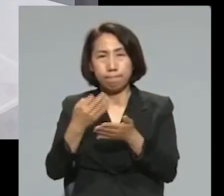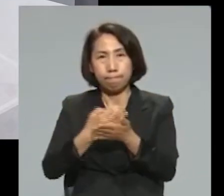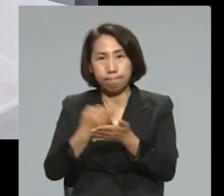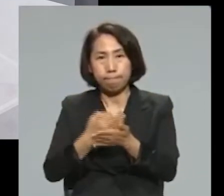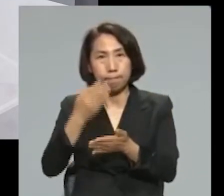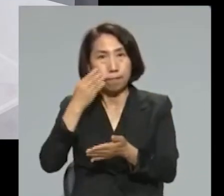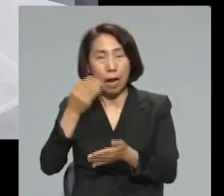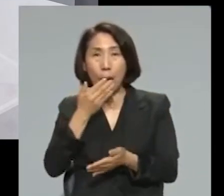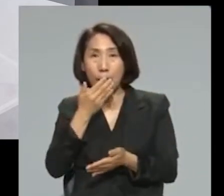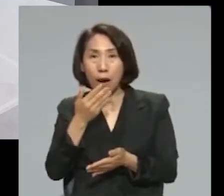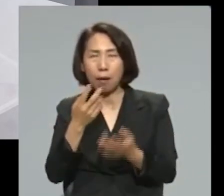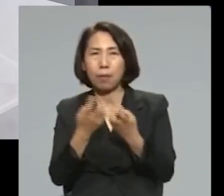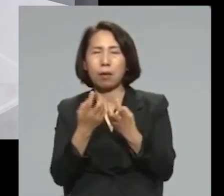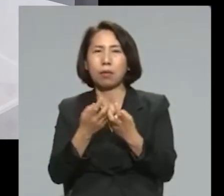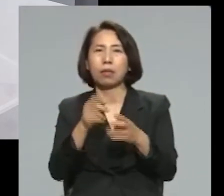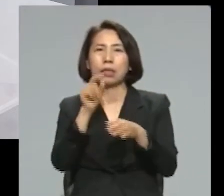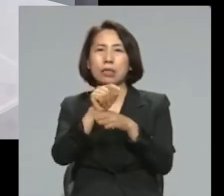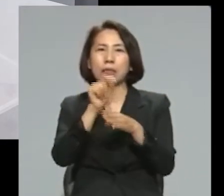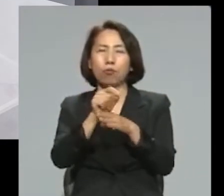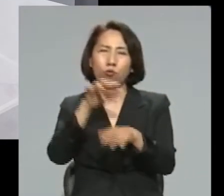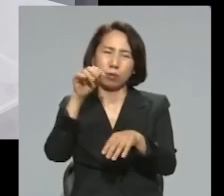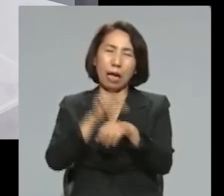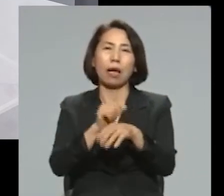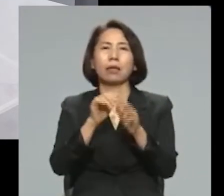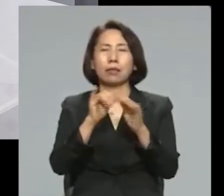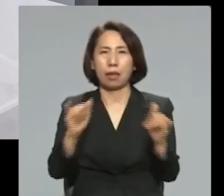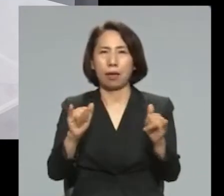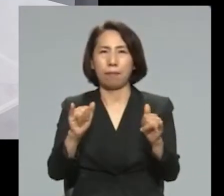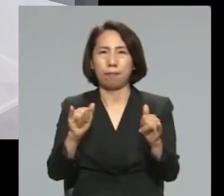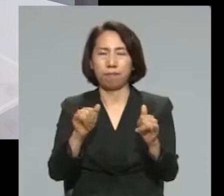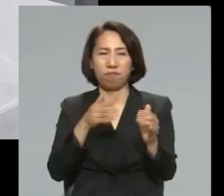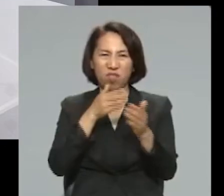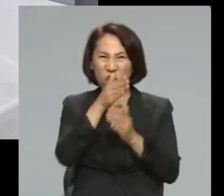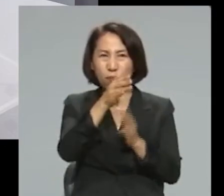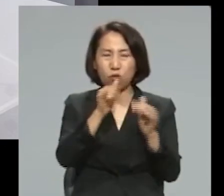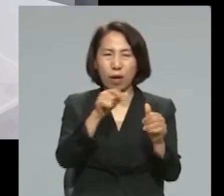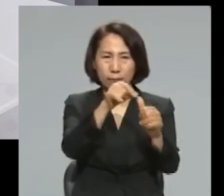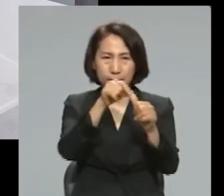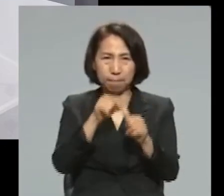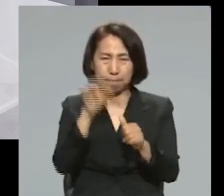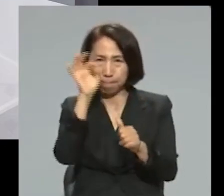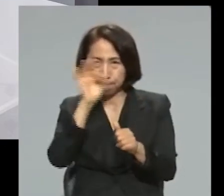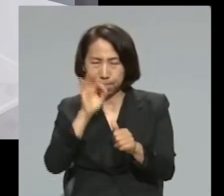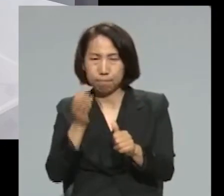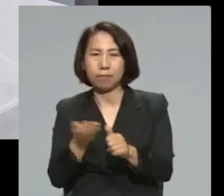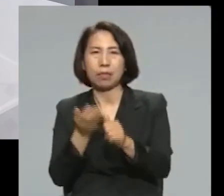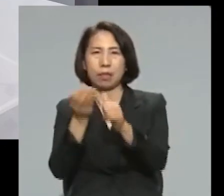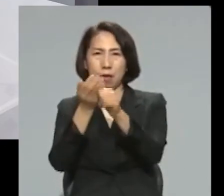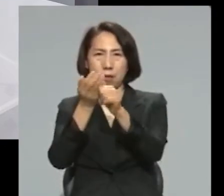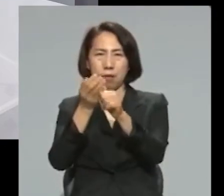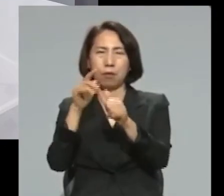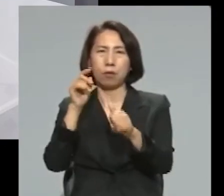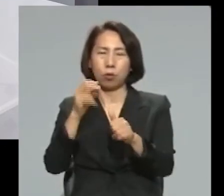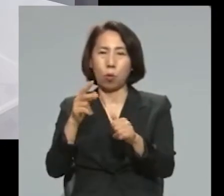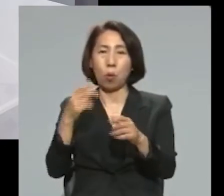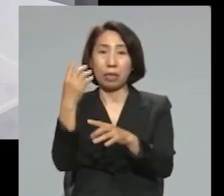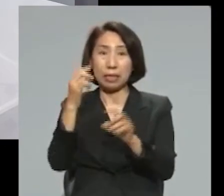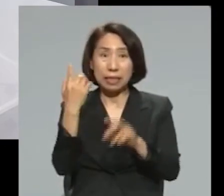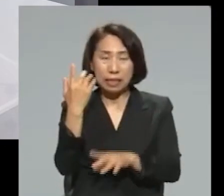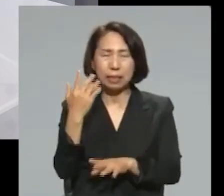실무에 밝은 관광 전문가를 발굴하여 관광산업을 육성하고 기존